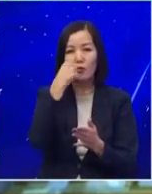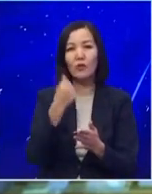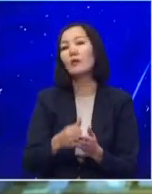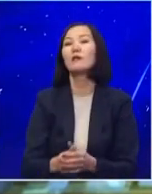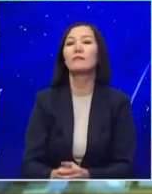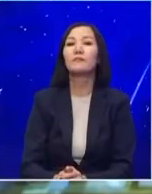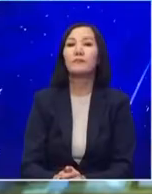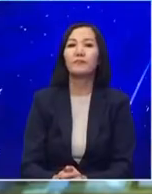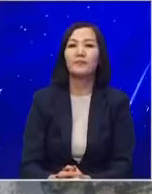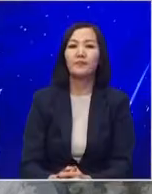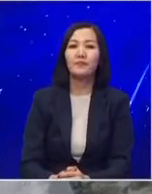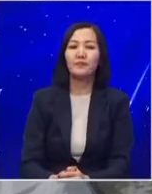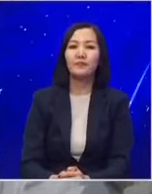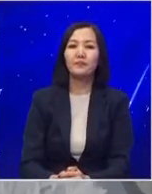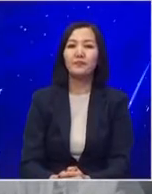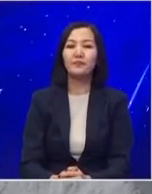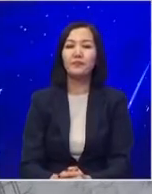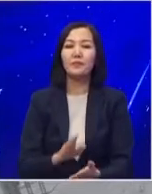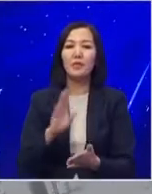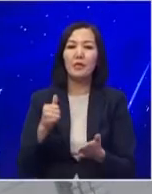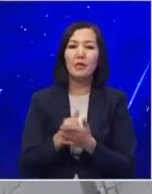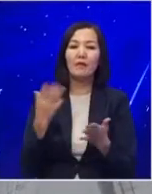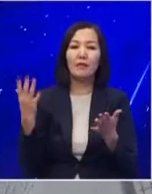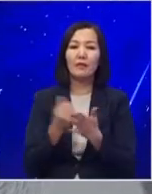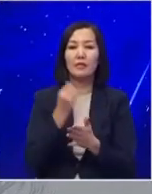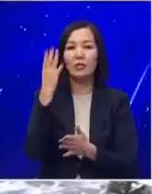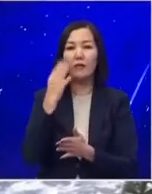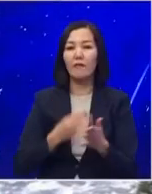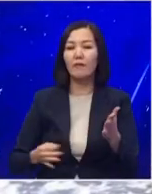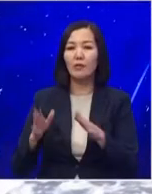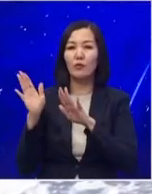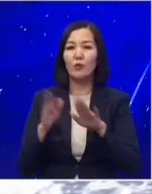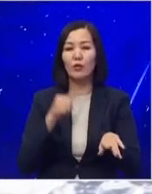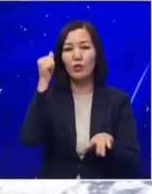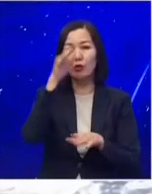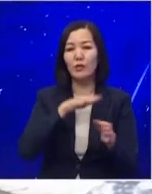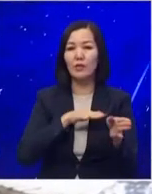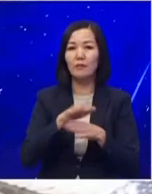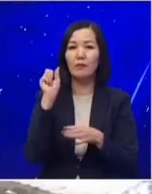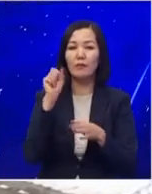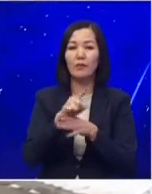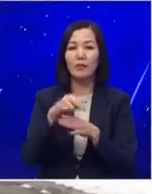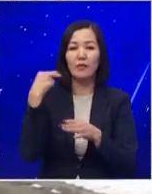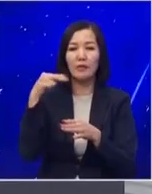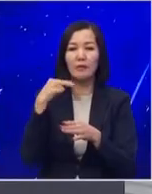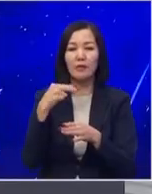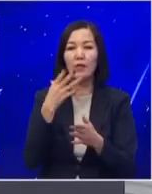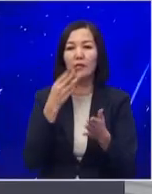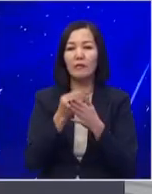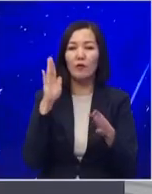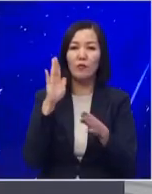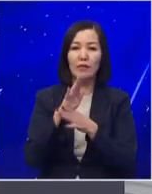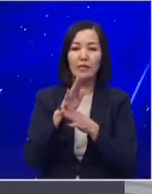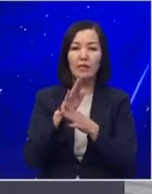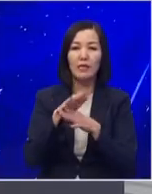год пожалуй главное достижение алматинской области в уходящем году исполнение поручения главы государства своем послании народу